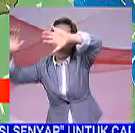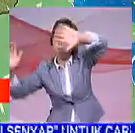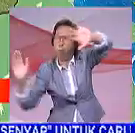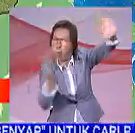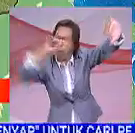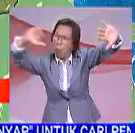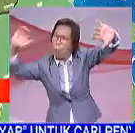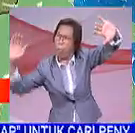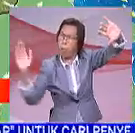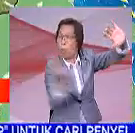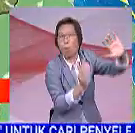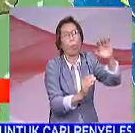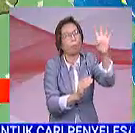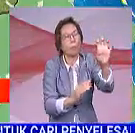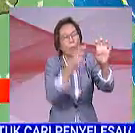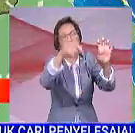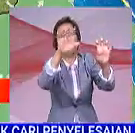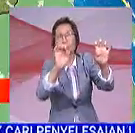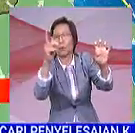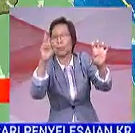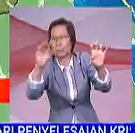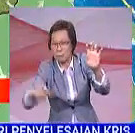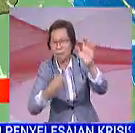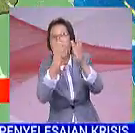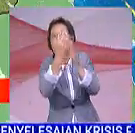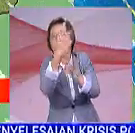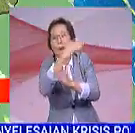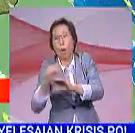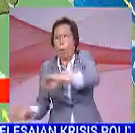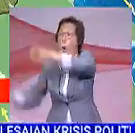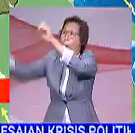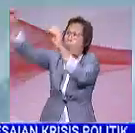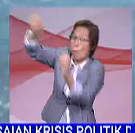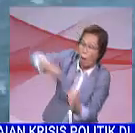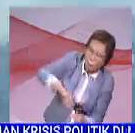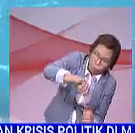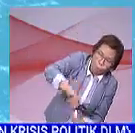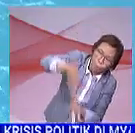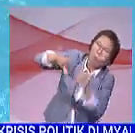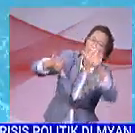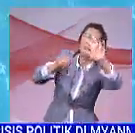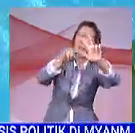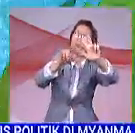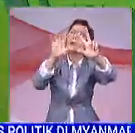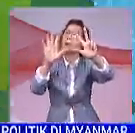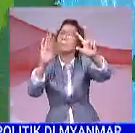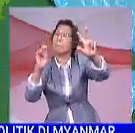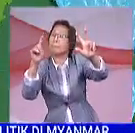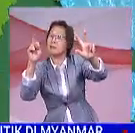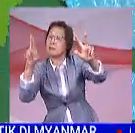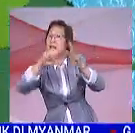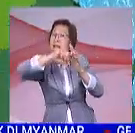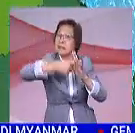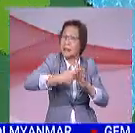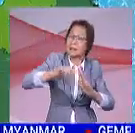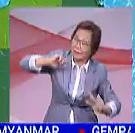agak kencang, sekitar 40 hingga ke 50 km sejam, dan ketinggian ombak juga boleh mencapai 3.5 meter